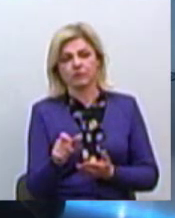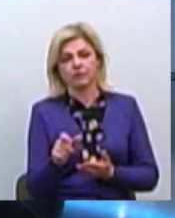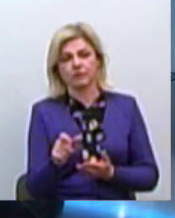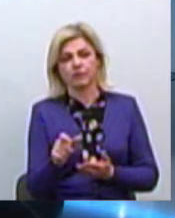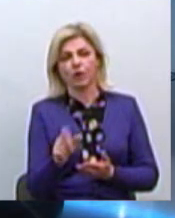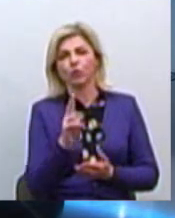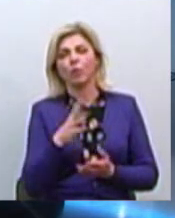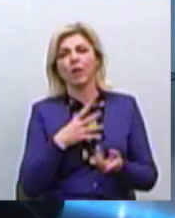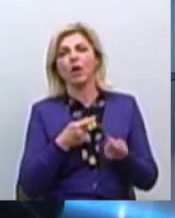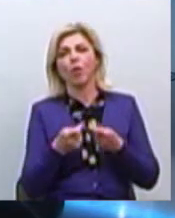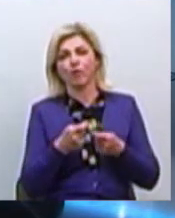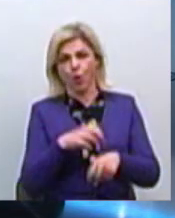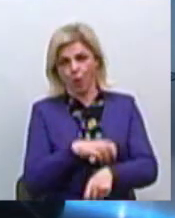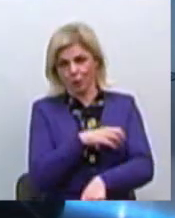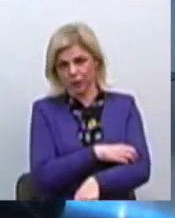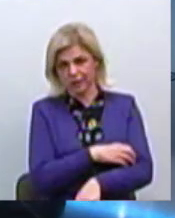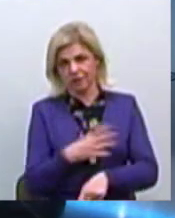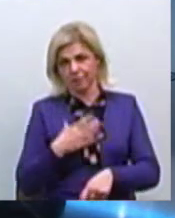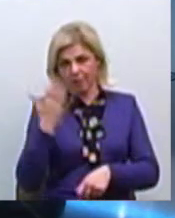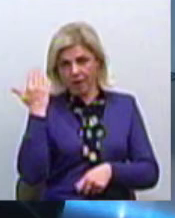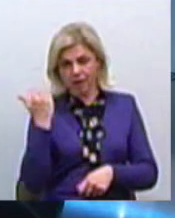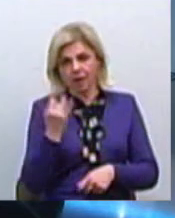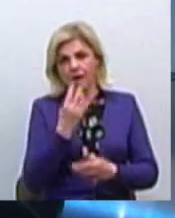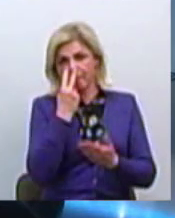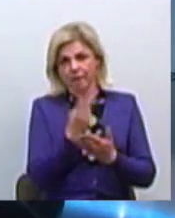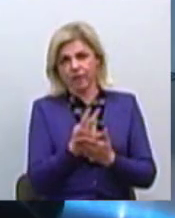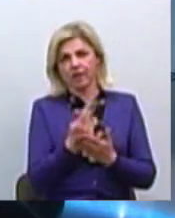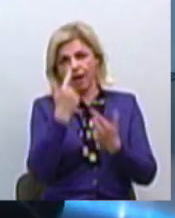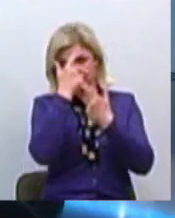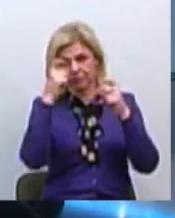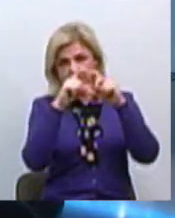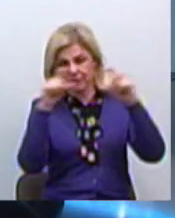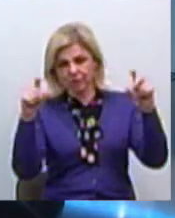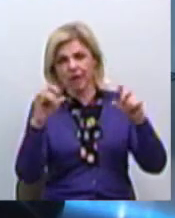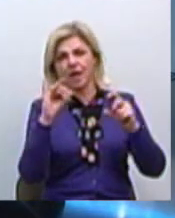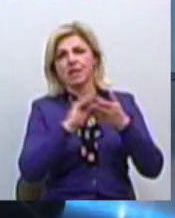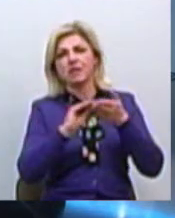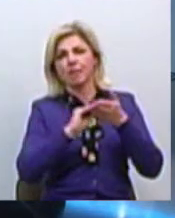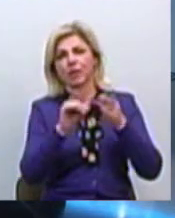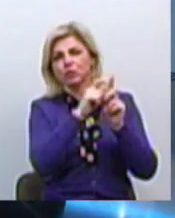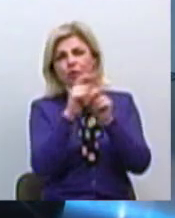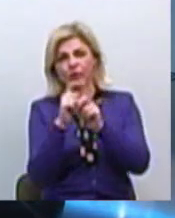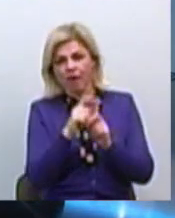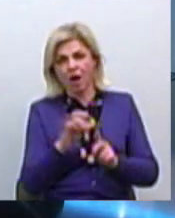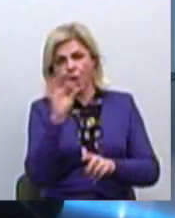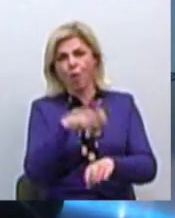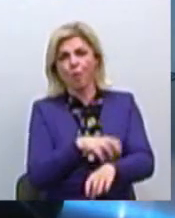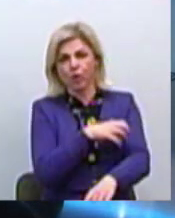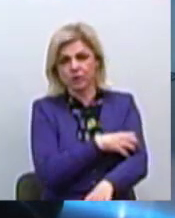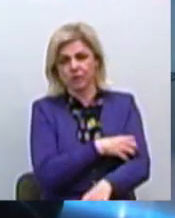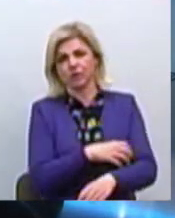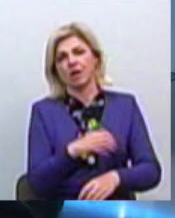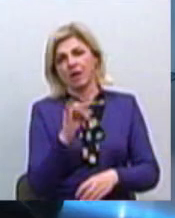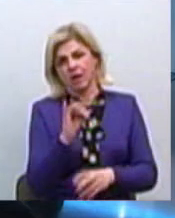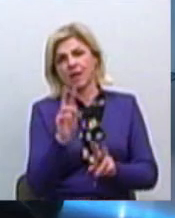обіймали керівні посади в комуністичних партіях, зображення гасел, цитати комуністичної партії, найменування